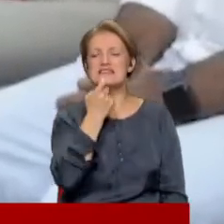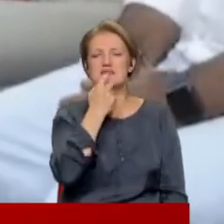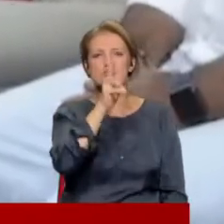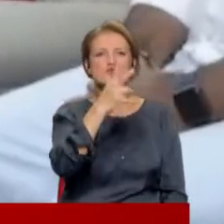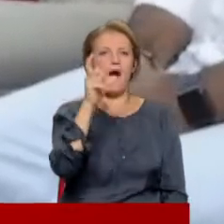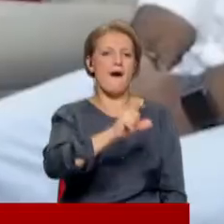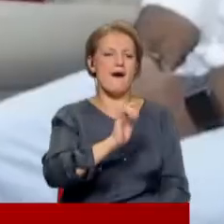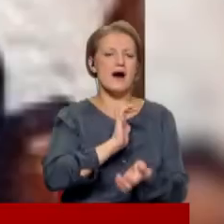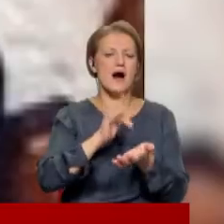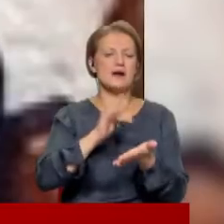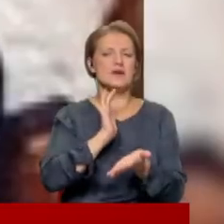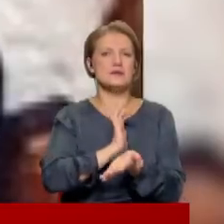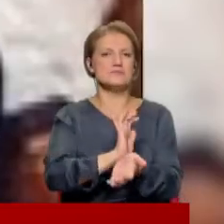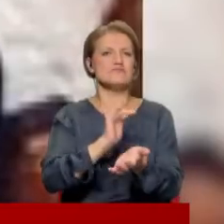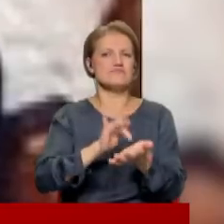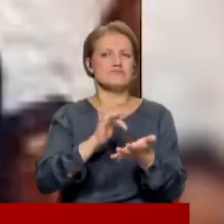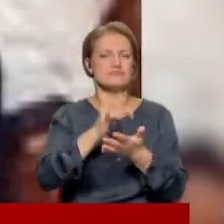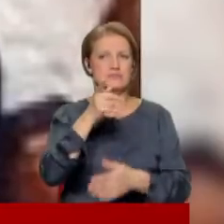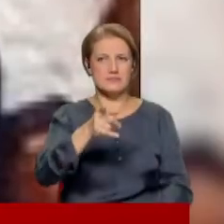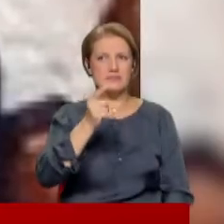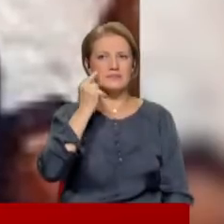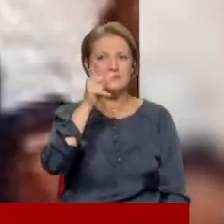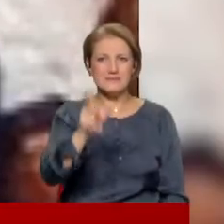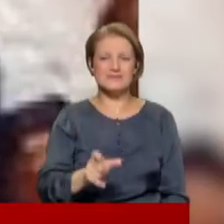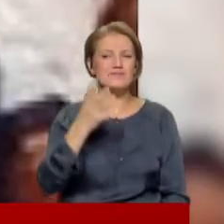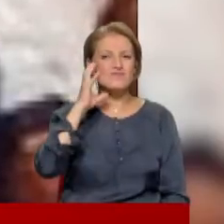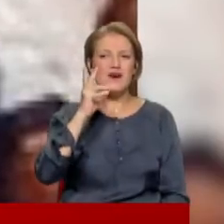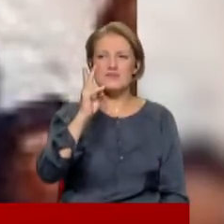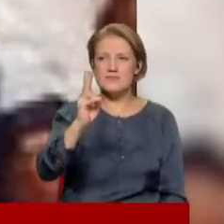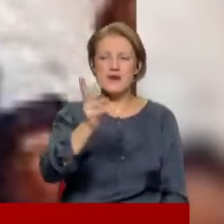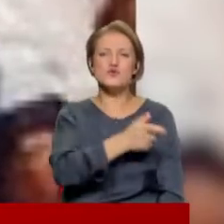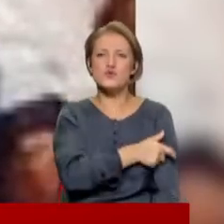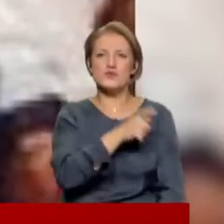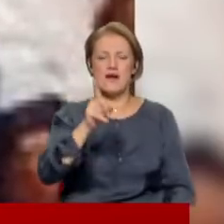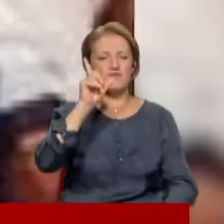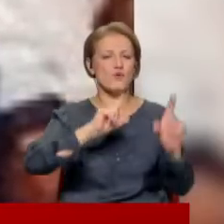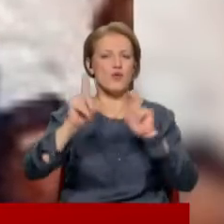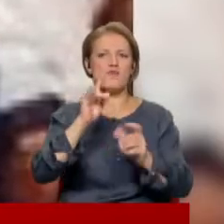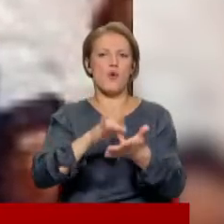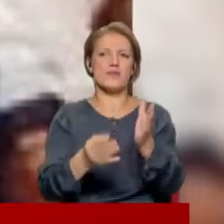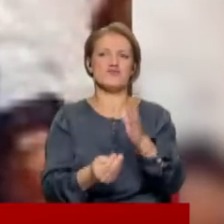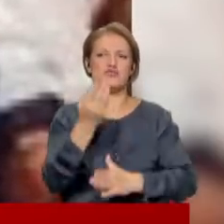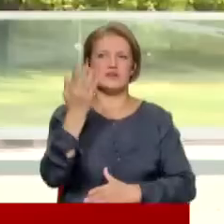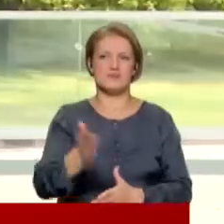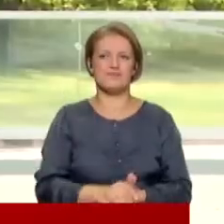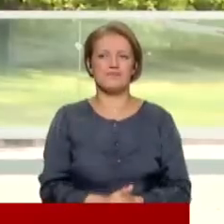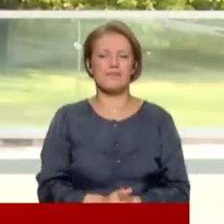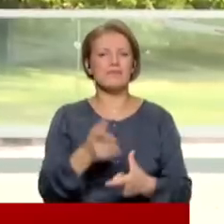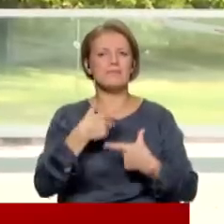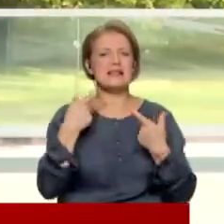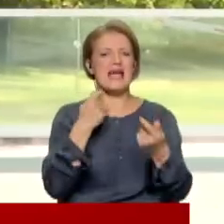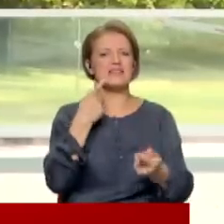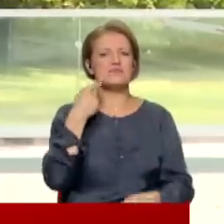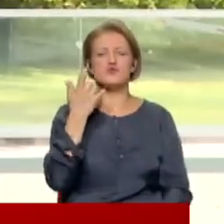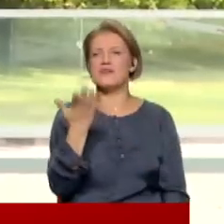ay hapis cezası alan cinsel istismar sanığıyla Ensar Vakfı'na ait yurtta fotoğrafları da ortaya çıkmıştı. Milli Eğitim